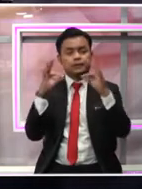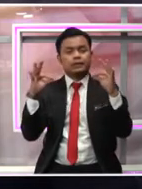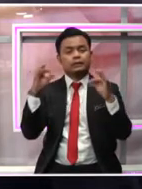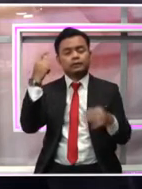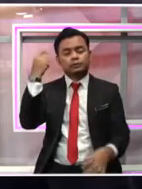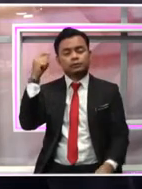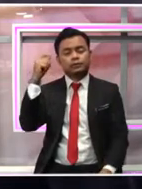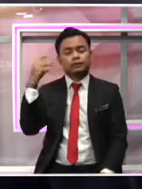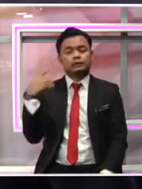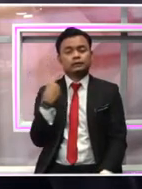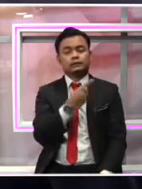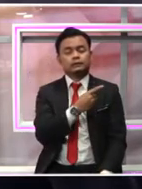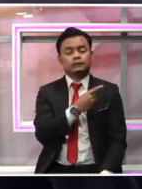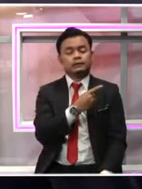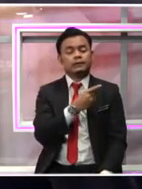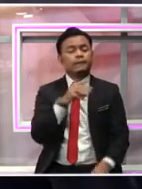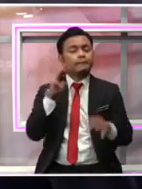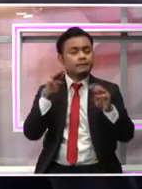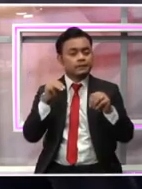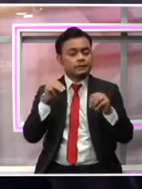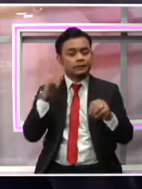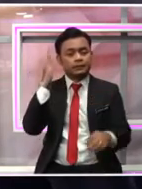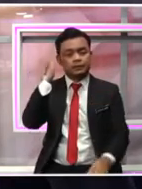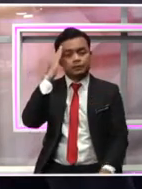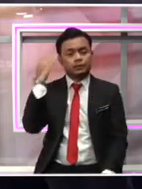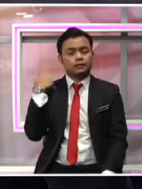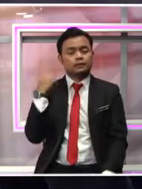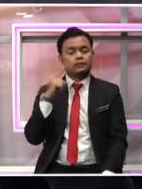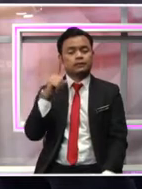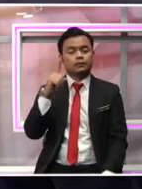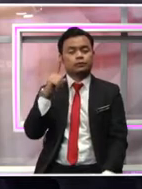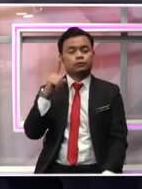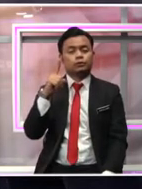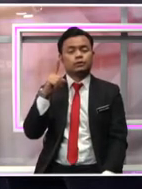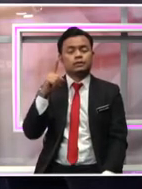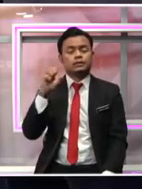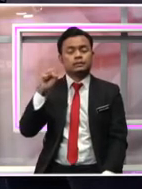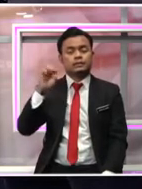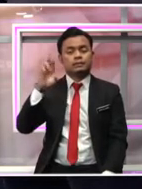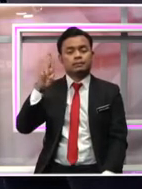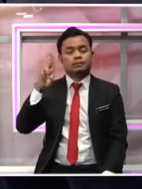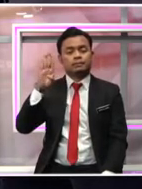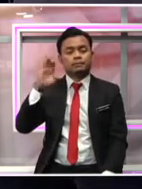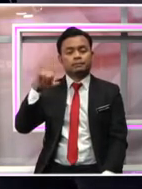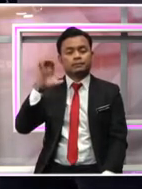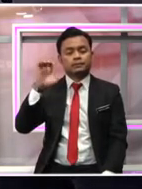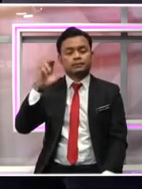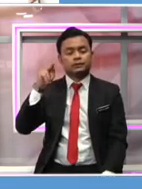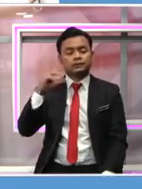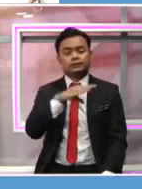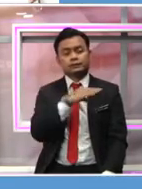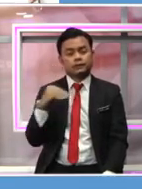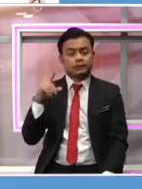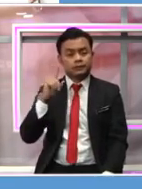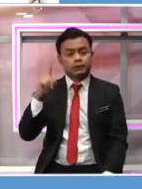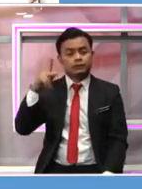kita kena tahu mesti ad1sap Jack dan mesti Ade satu predikat bangke baik kita tengok Nisa